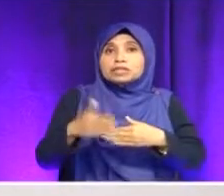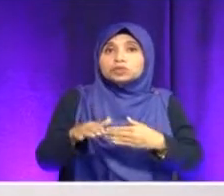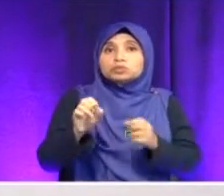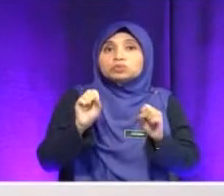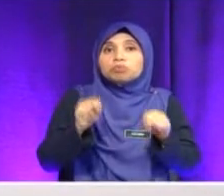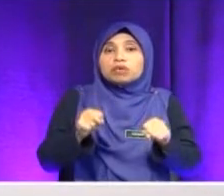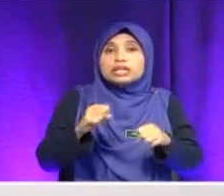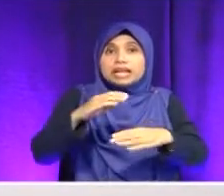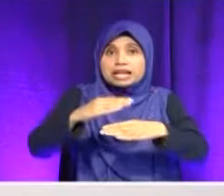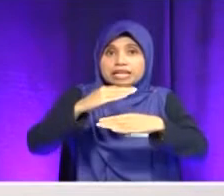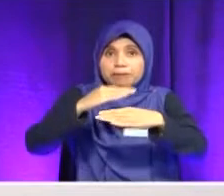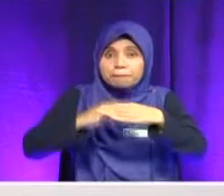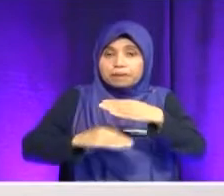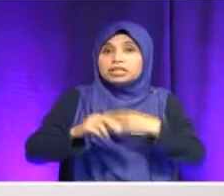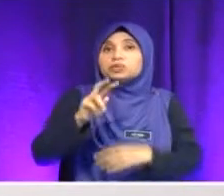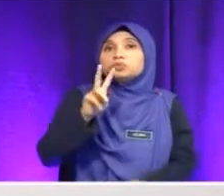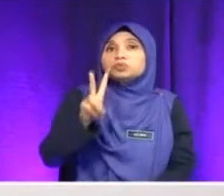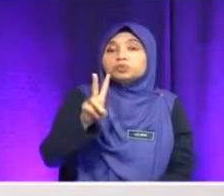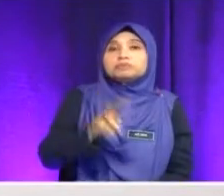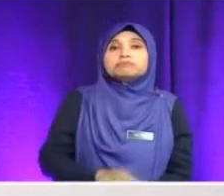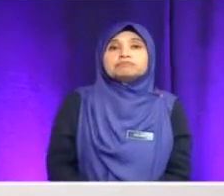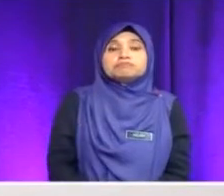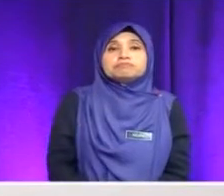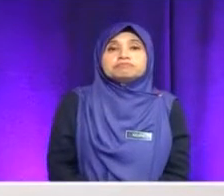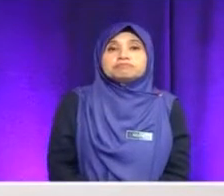lipat dua Lipa Duo sini